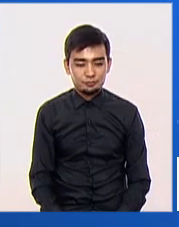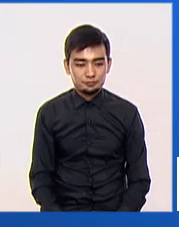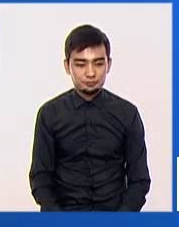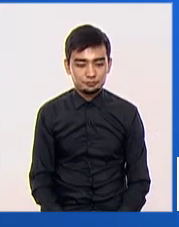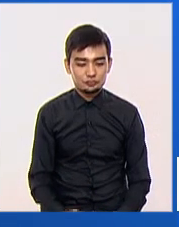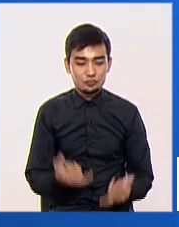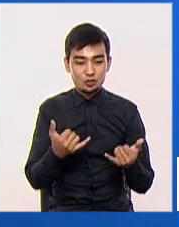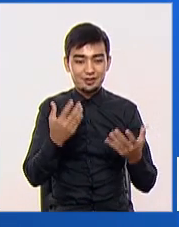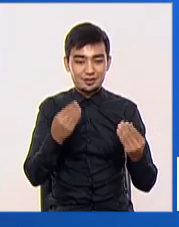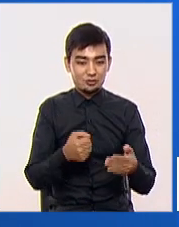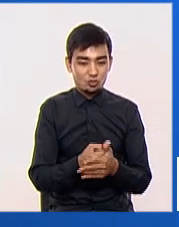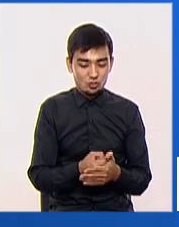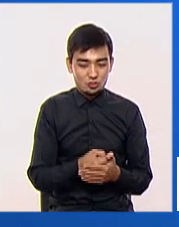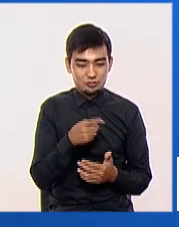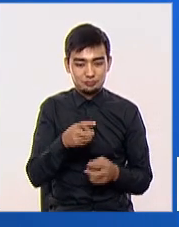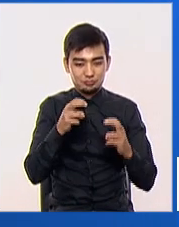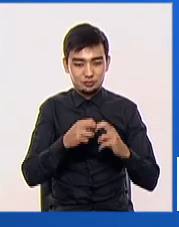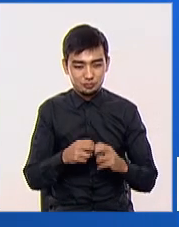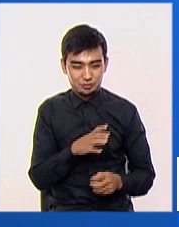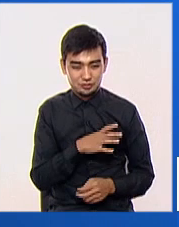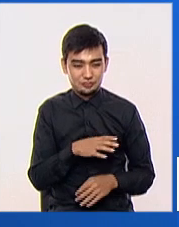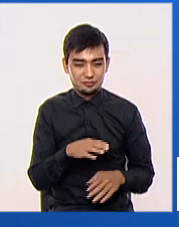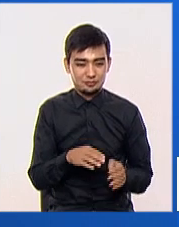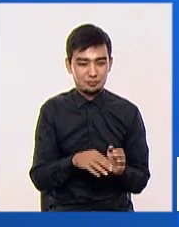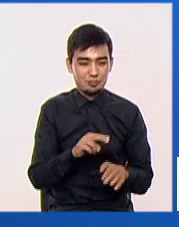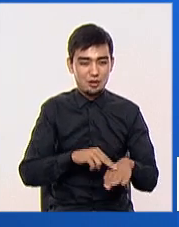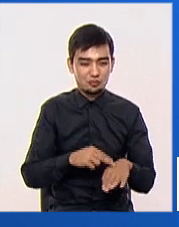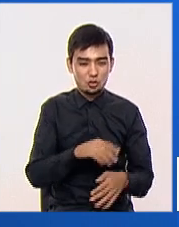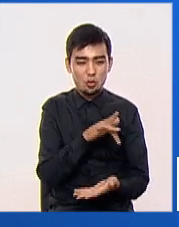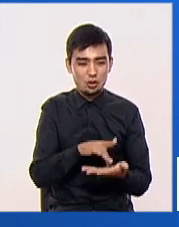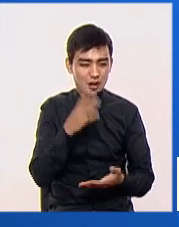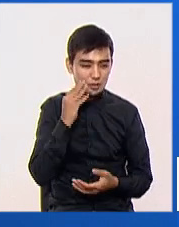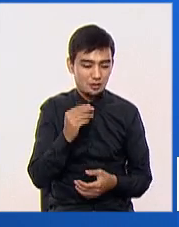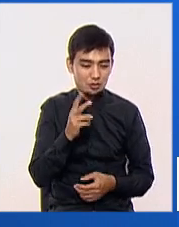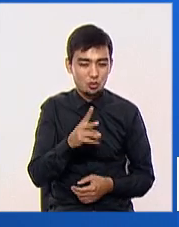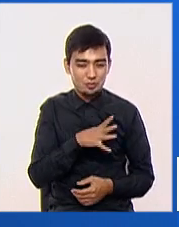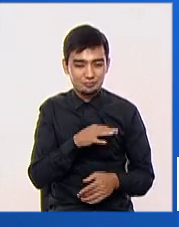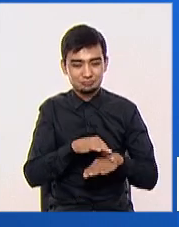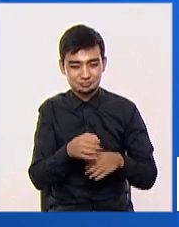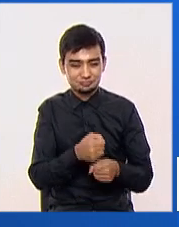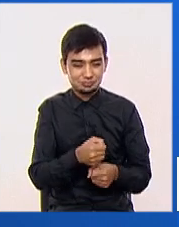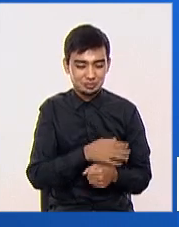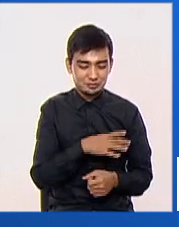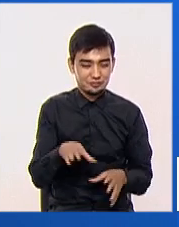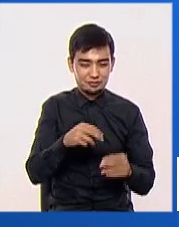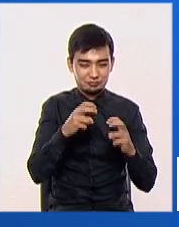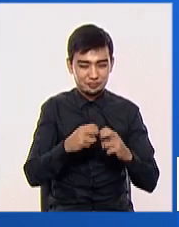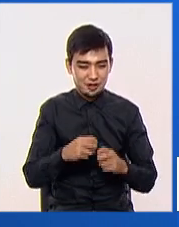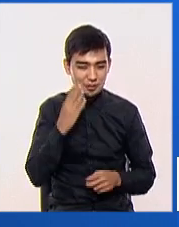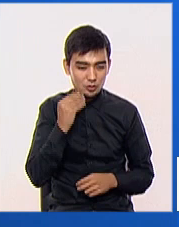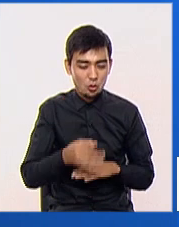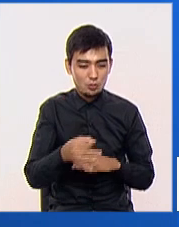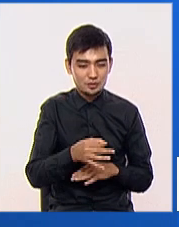На сегодняшний день по делу допрошены сотрудники департамента полиции города Алматы, Алматинской области, пограничной службы, комитета